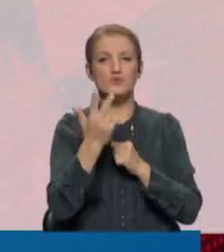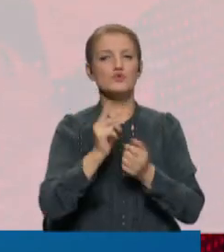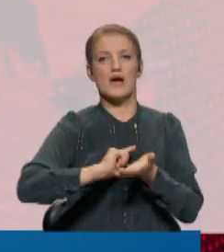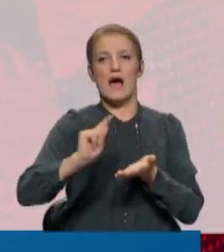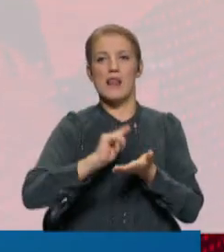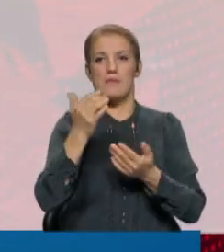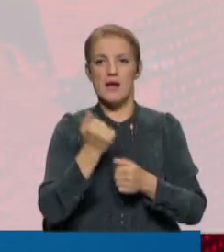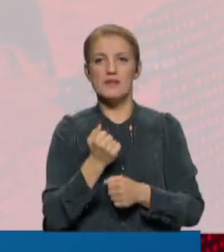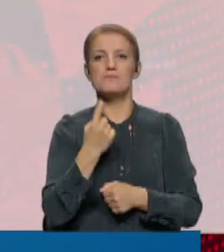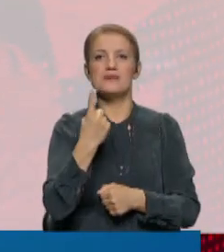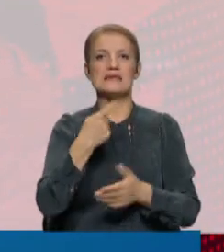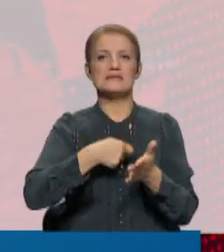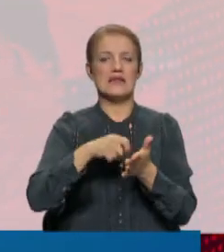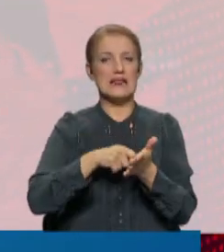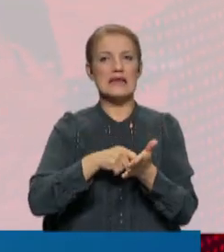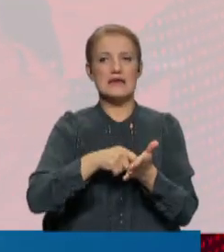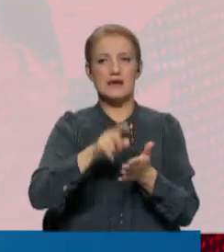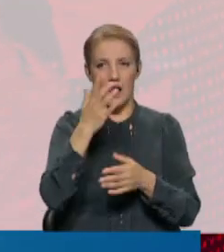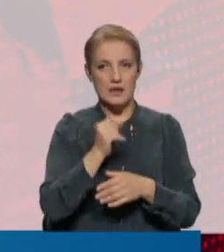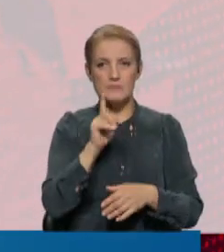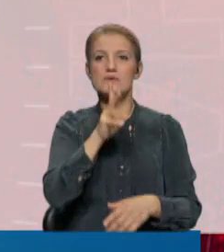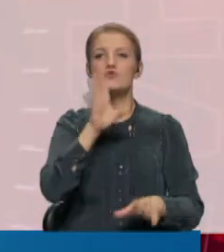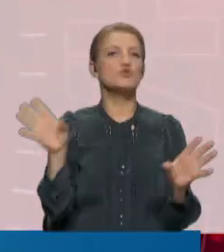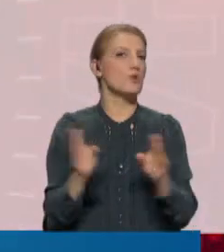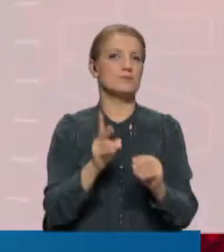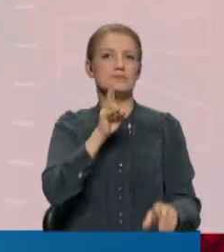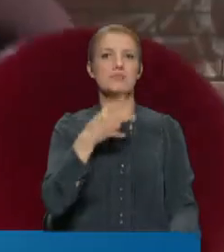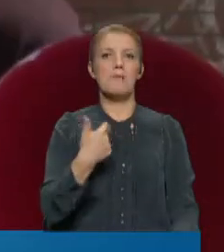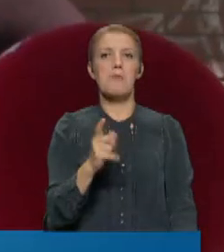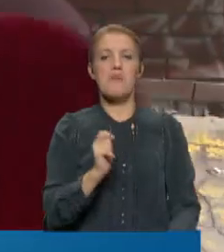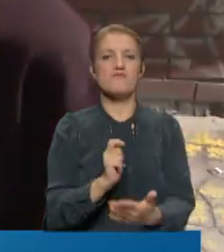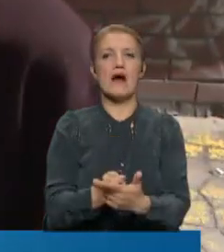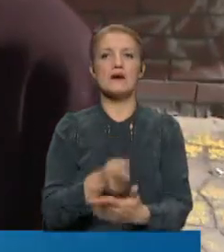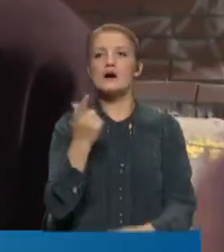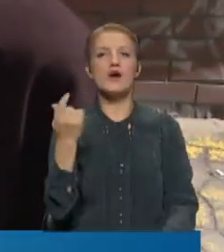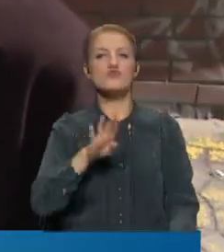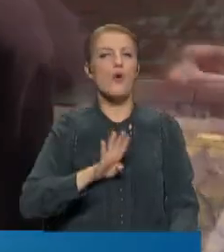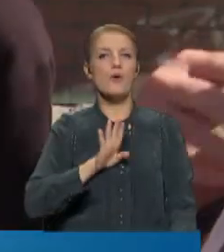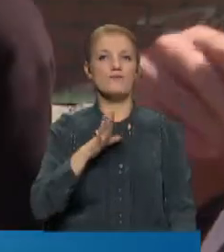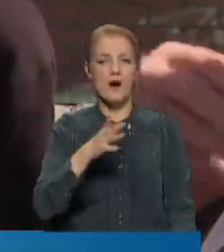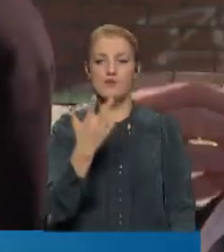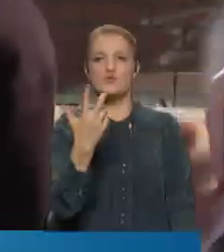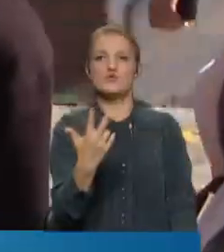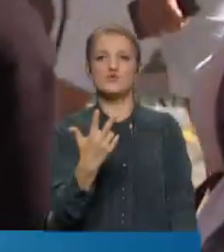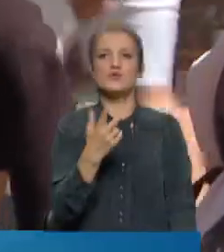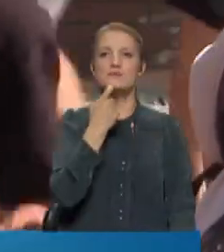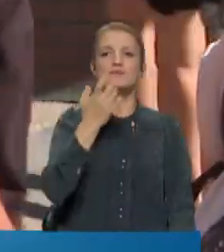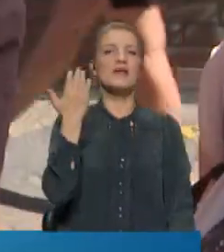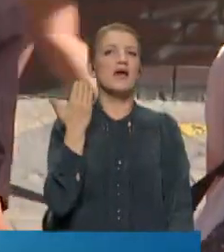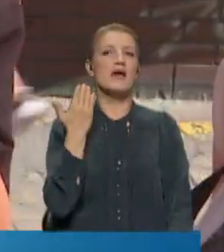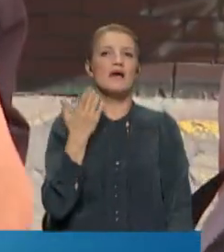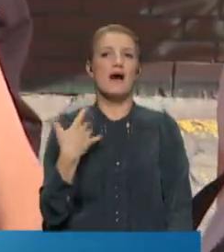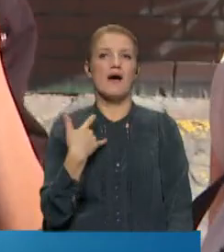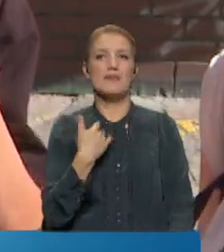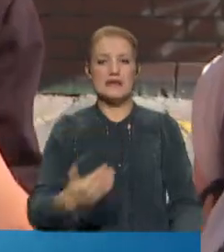tane kalem aldım, bir silgi aldım, 260 TL verdim. Kaç öğrenciniz var? 3. Geçen senekini giy,